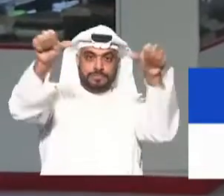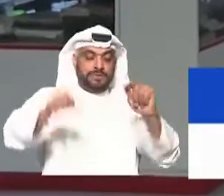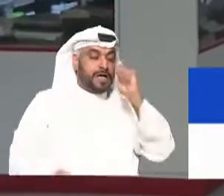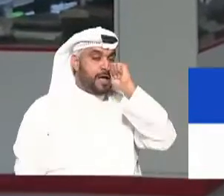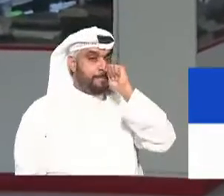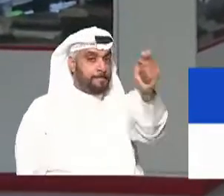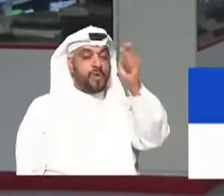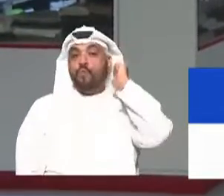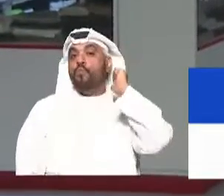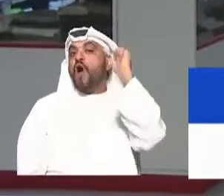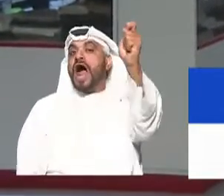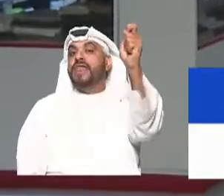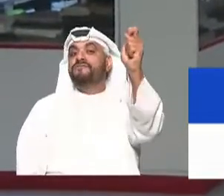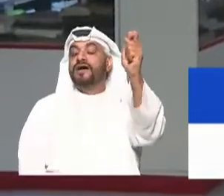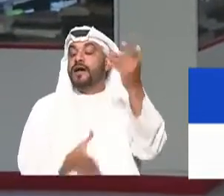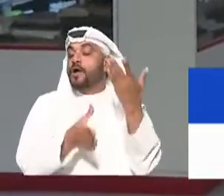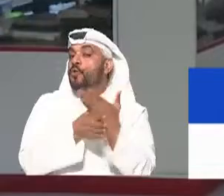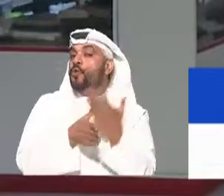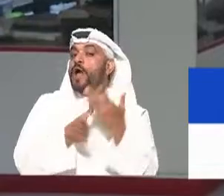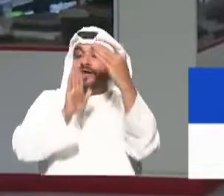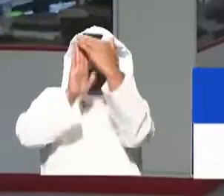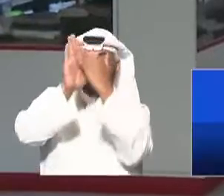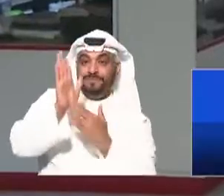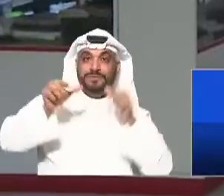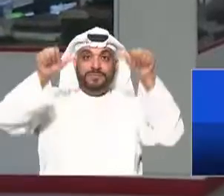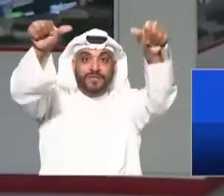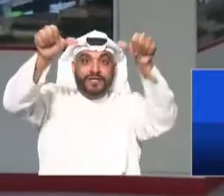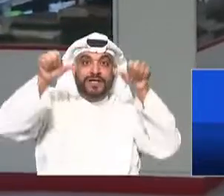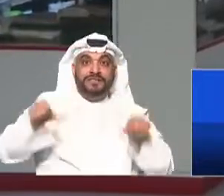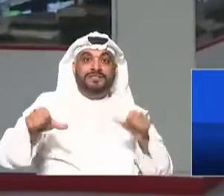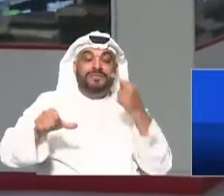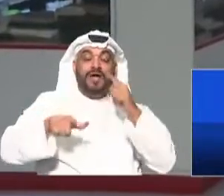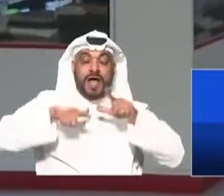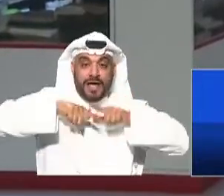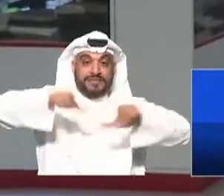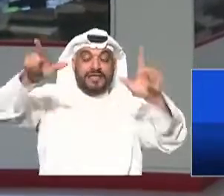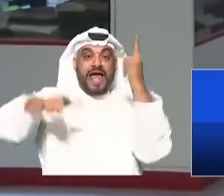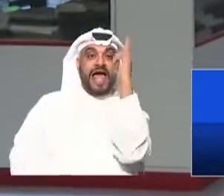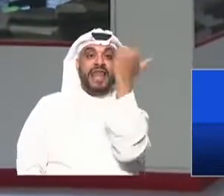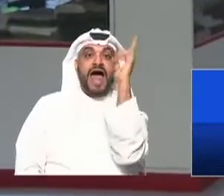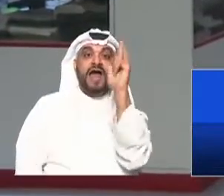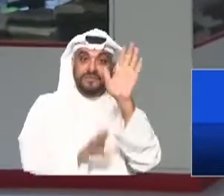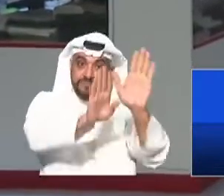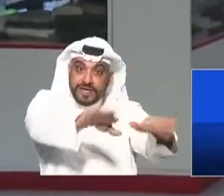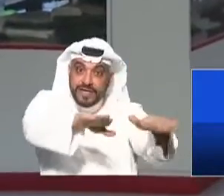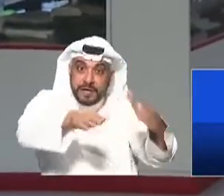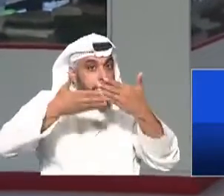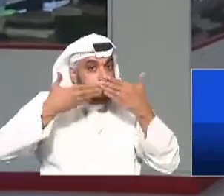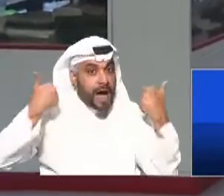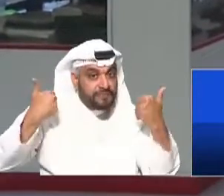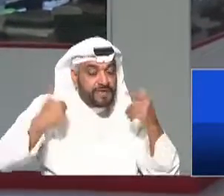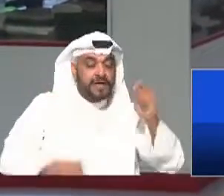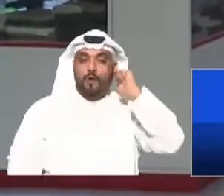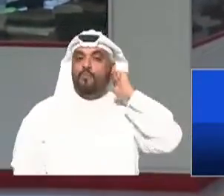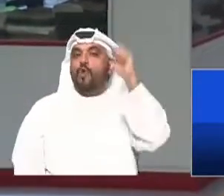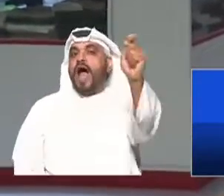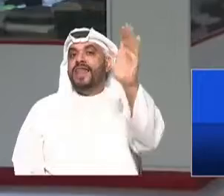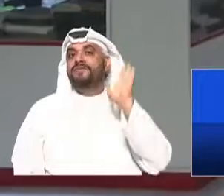عدة محلات وتم التشيك على رخص الإعلان في إذا كانت موجودة أو لا. وطبعا